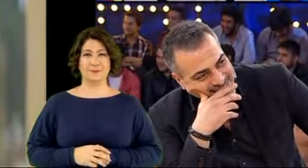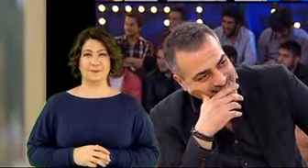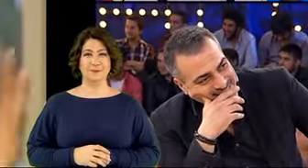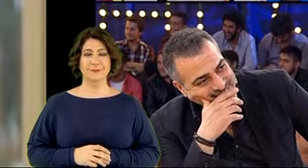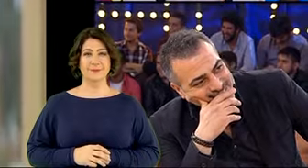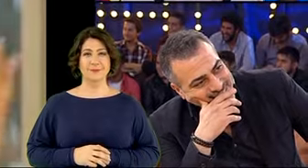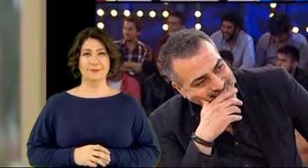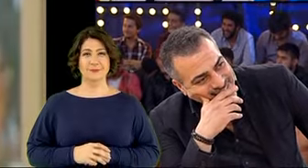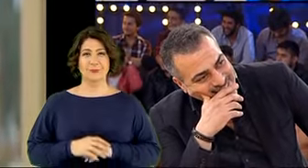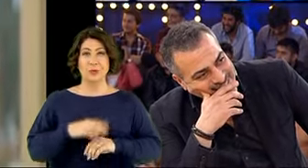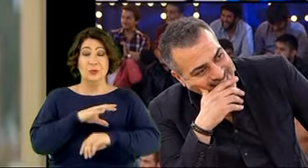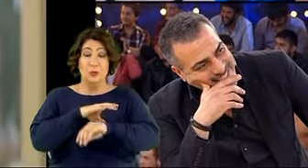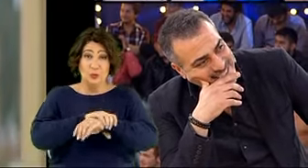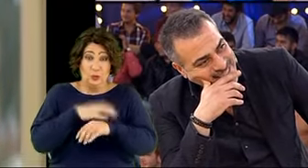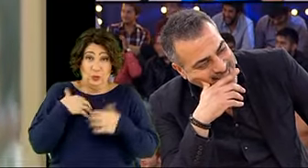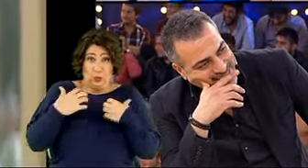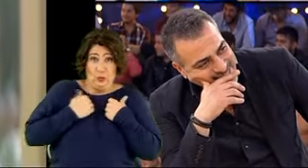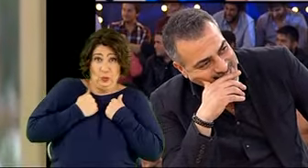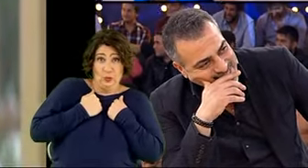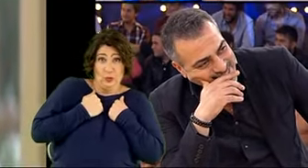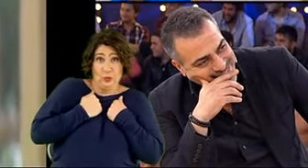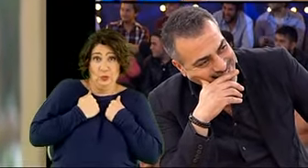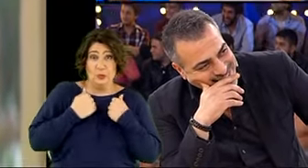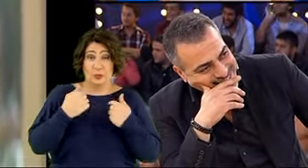yalnız. Tutun